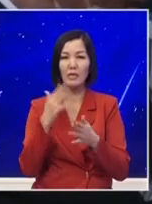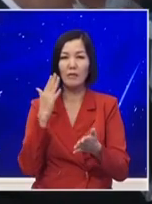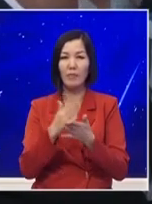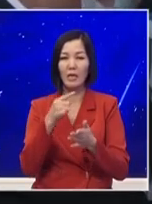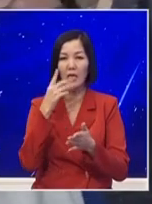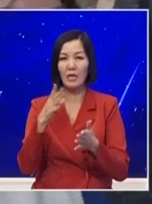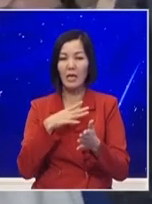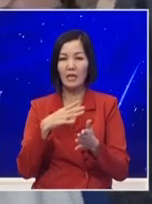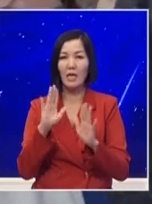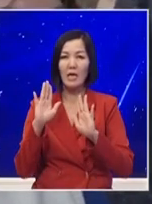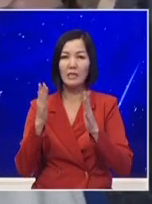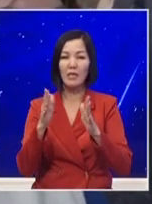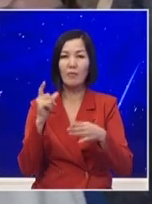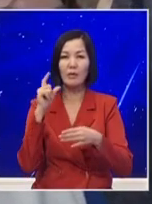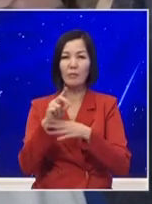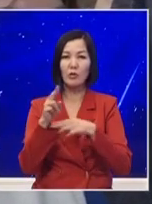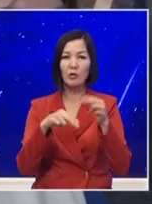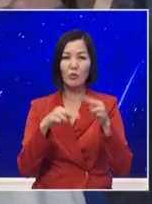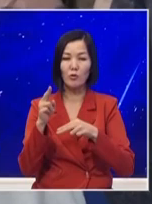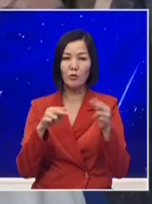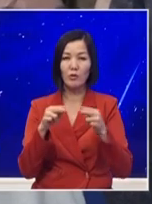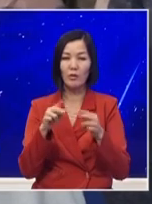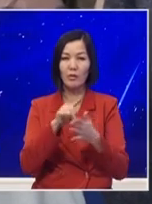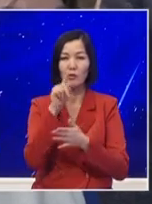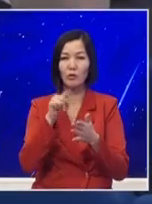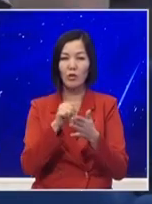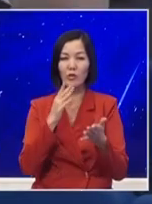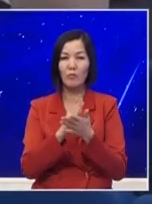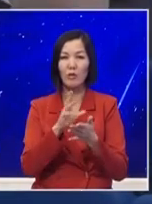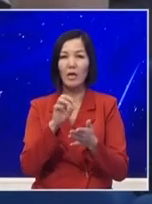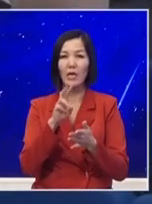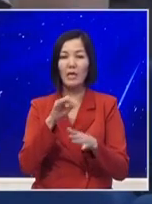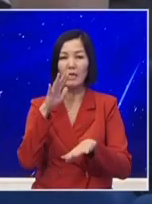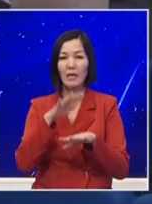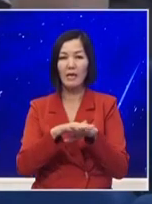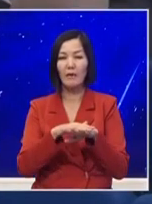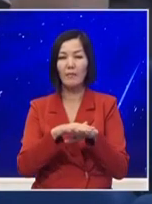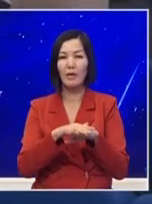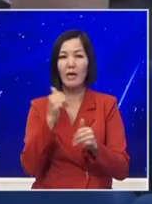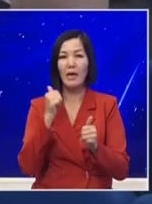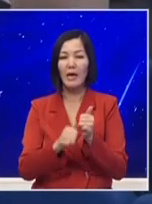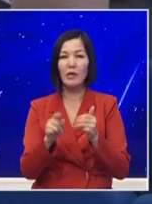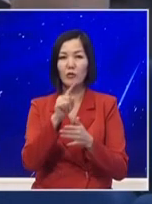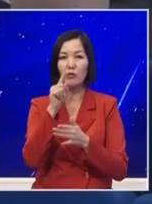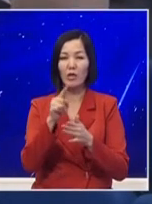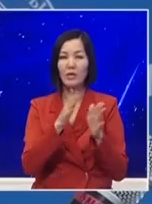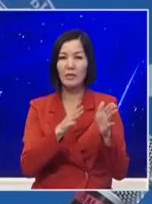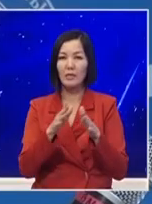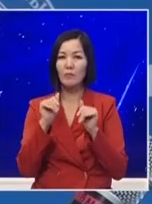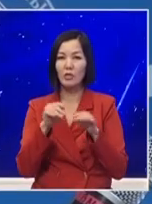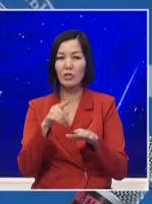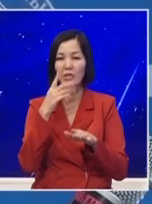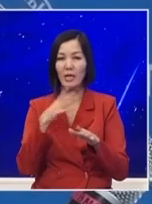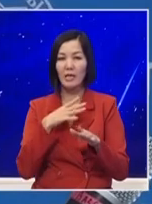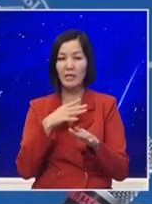жеткізді. Саябақ пен мешіт құрылысына қатысты да сұрақтар болды. Кент әкімі Данияр Қоңырбаев әр мәселе кезегімен шешілетінін айтты.